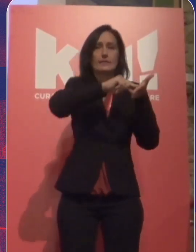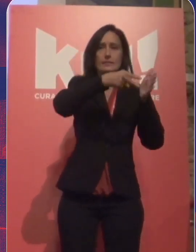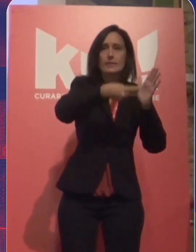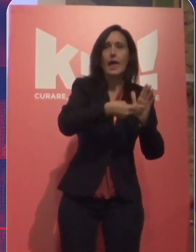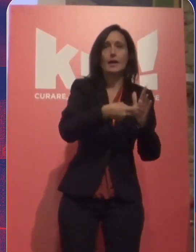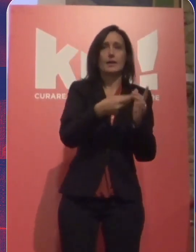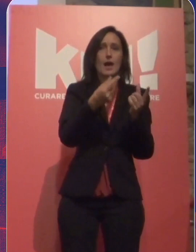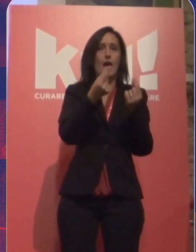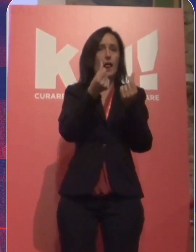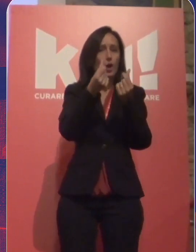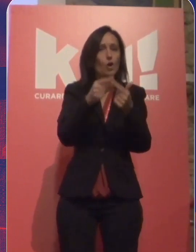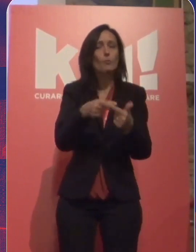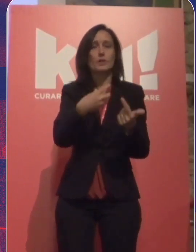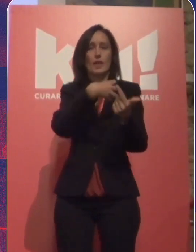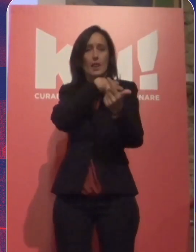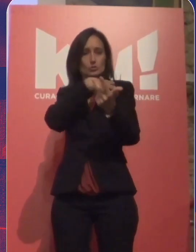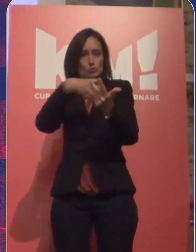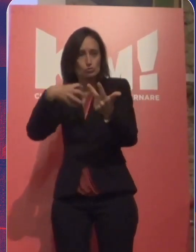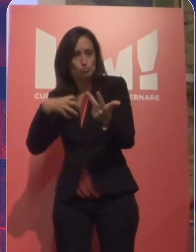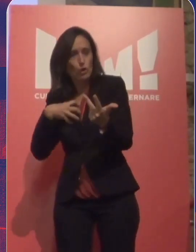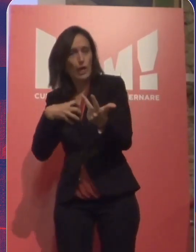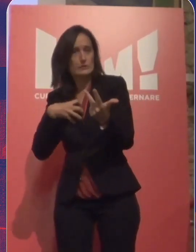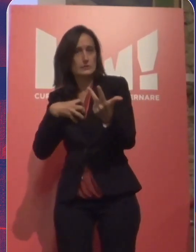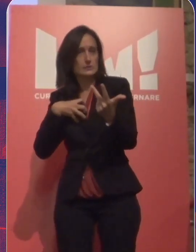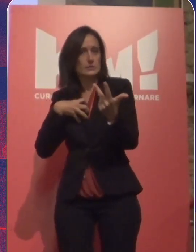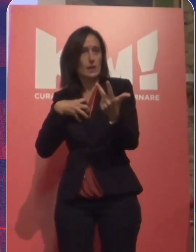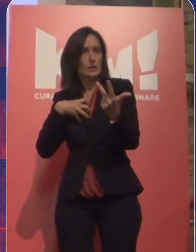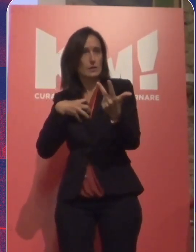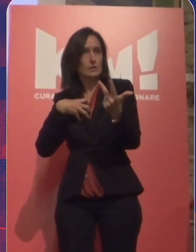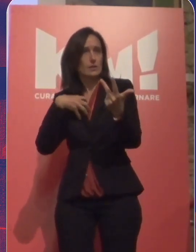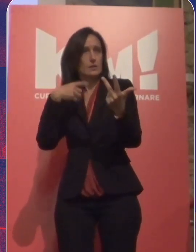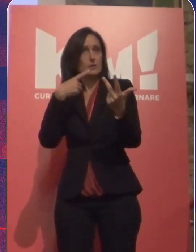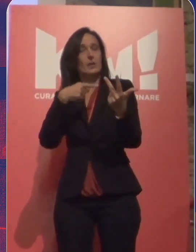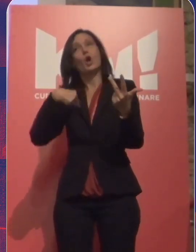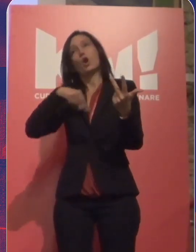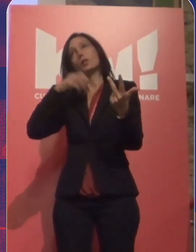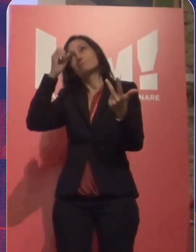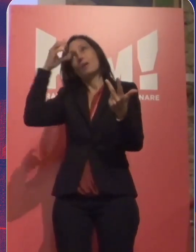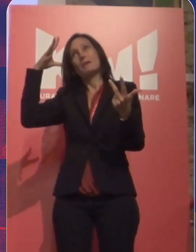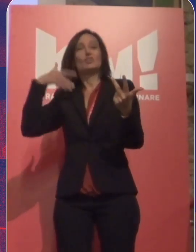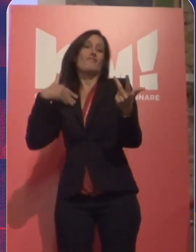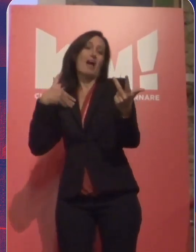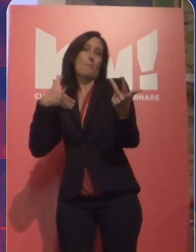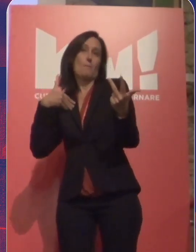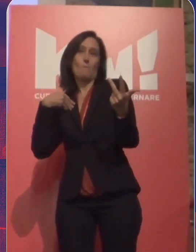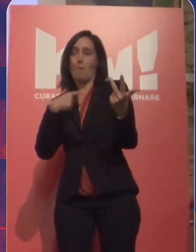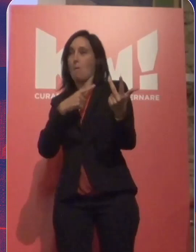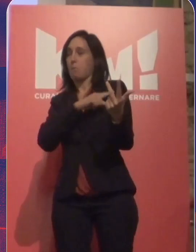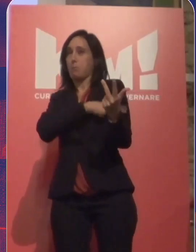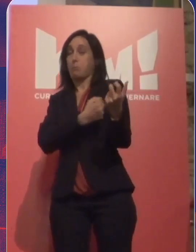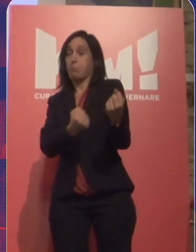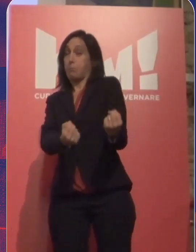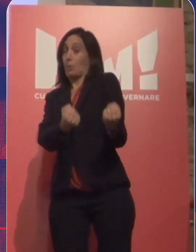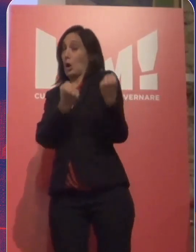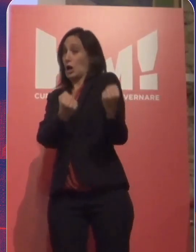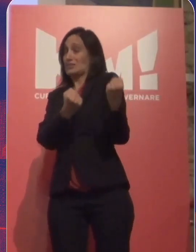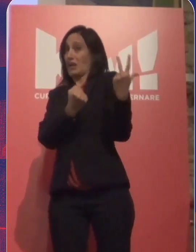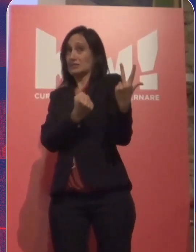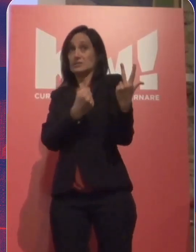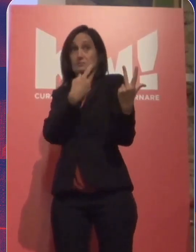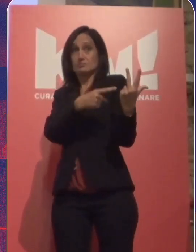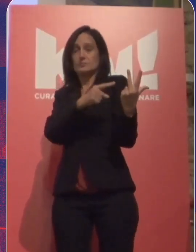ha ribaltato la nostra potenza immaginaria diciamo così in una condizione di impotenza